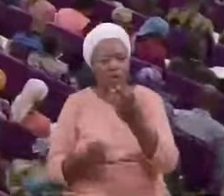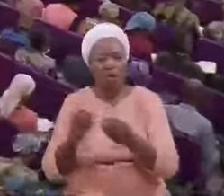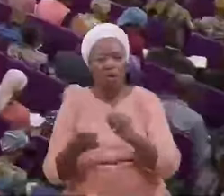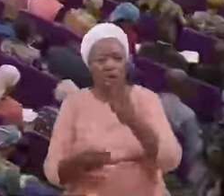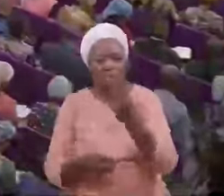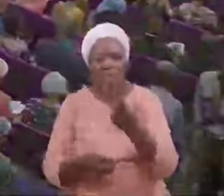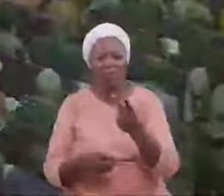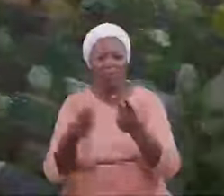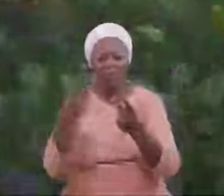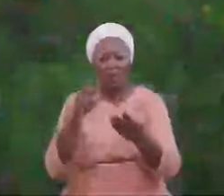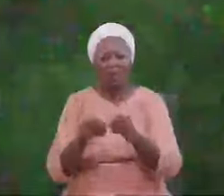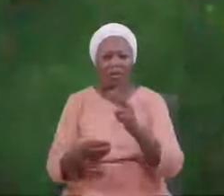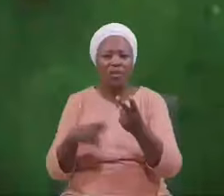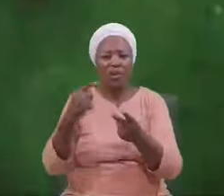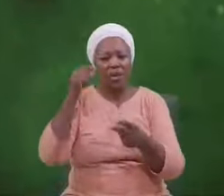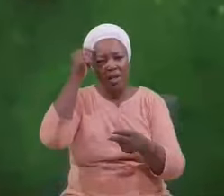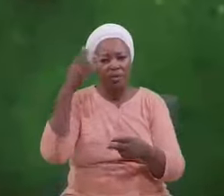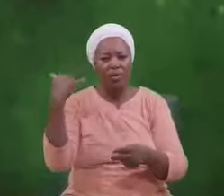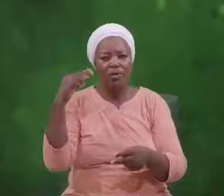voir.